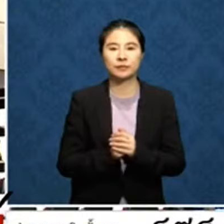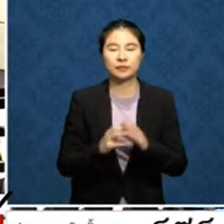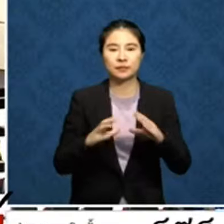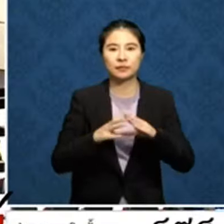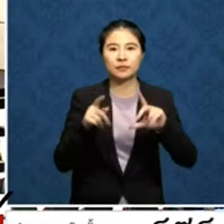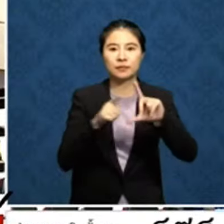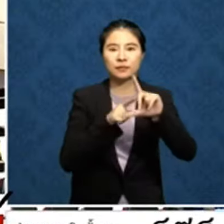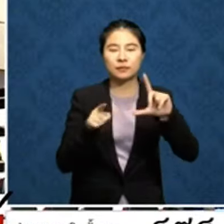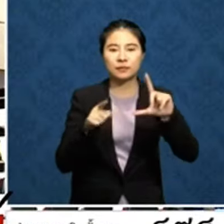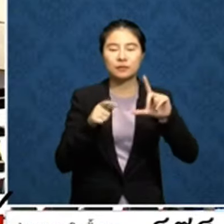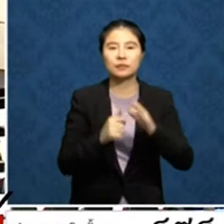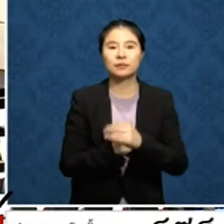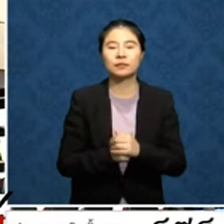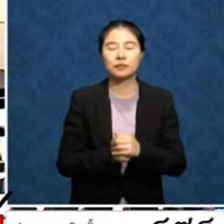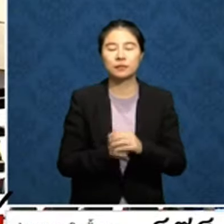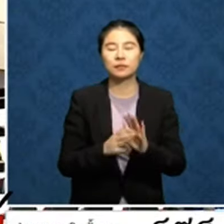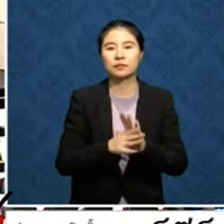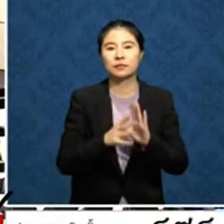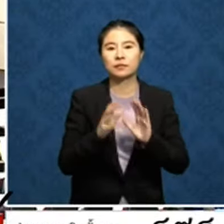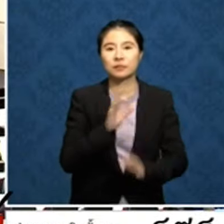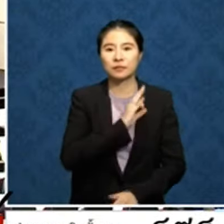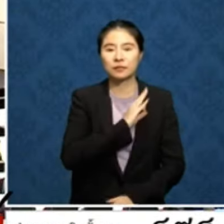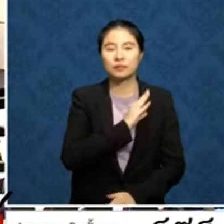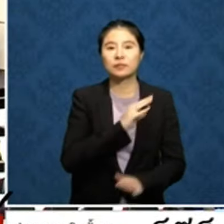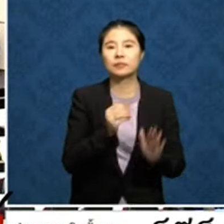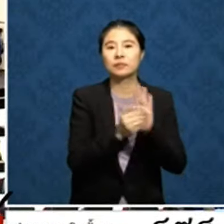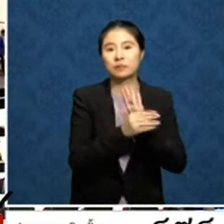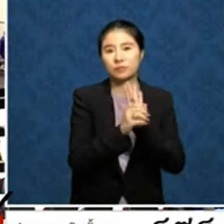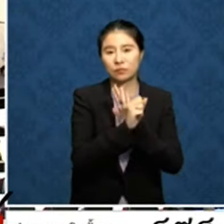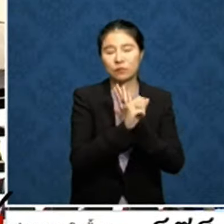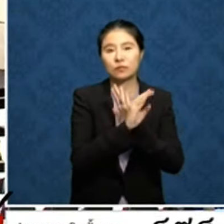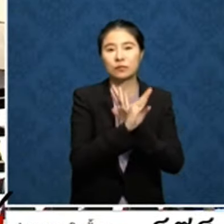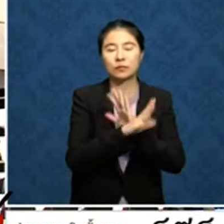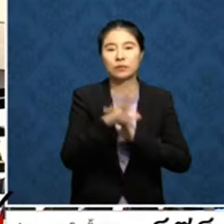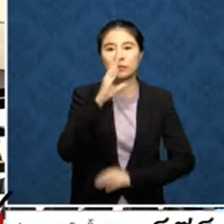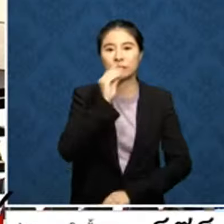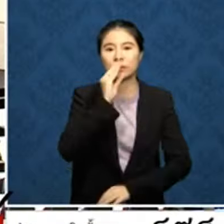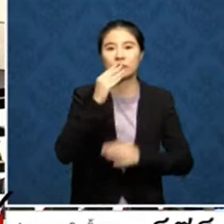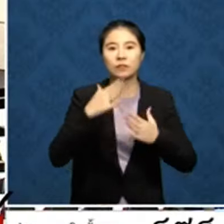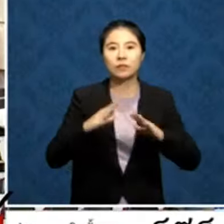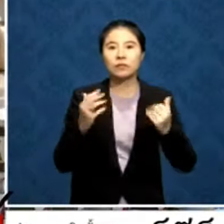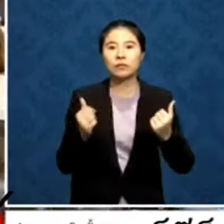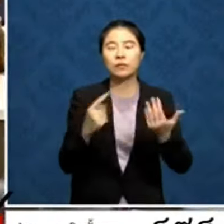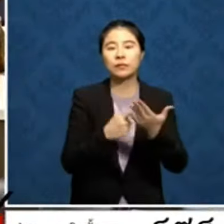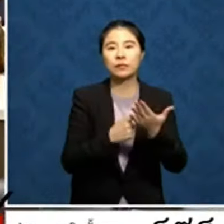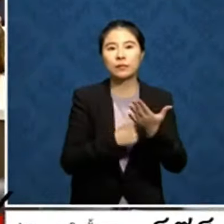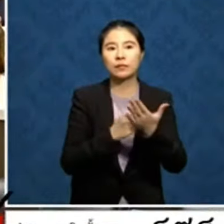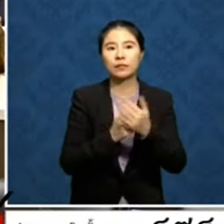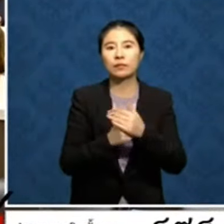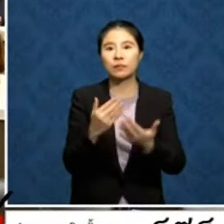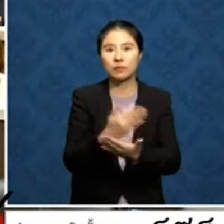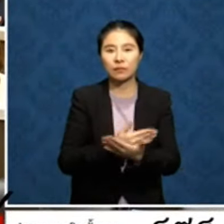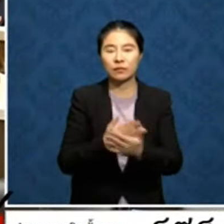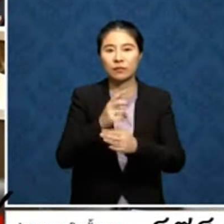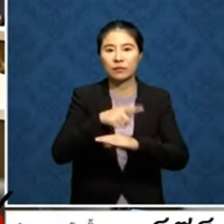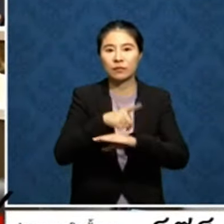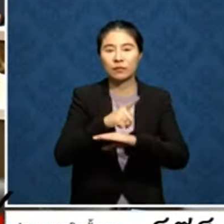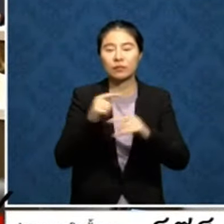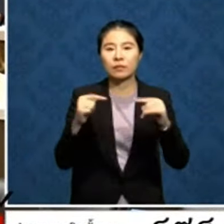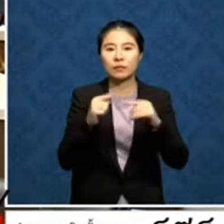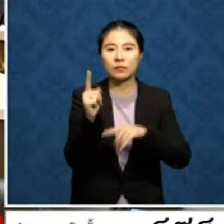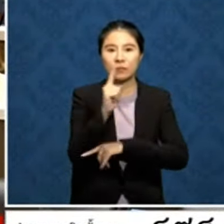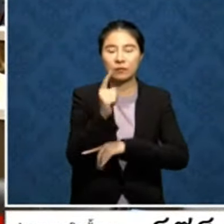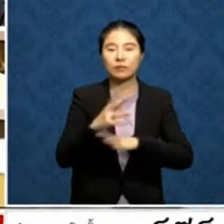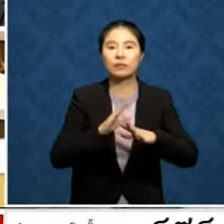สมาชิกจากจังหวัดอุบลราชนีเลยครับวันนี้ผมขอปรึกษาหารือท่านประธานในเรื่องปัญหาด้านการจัดการ